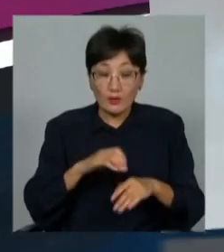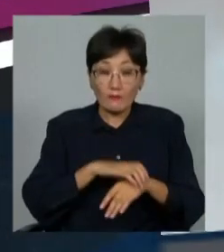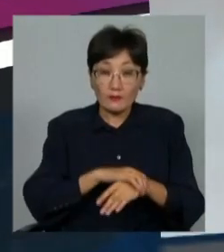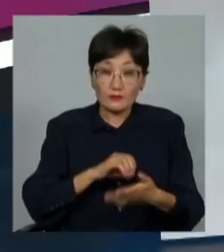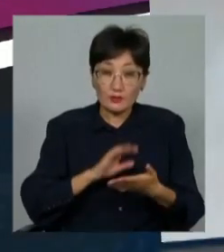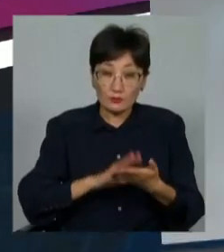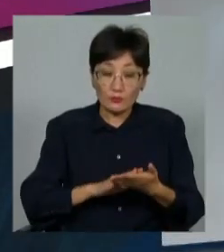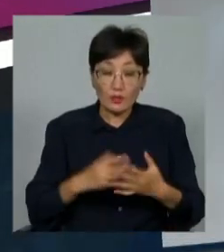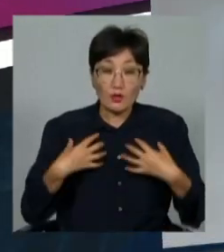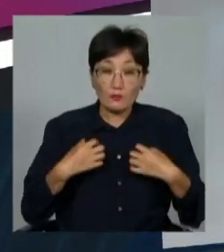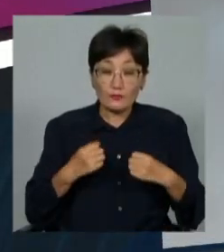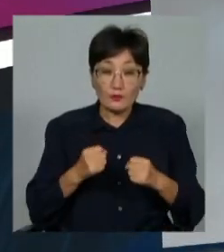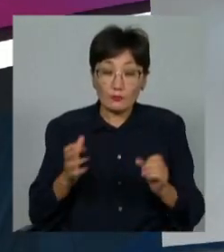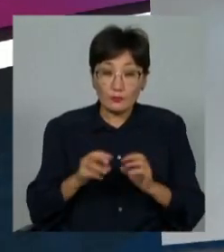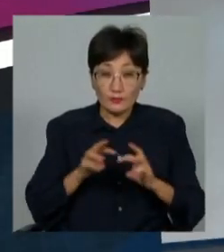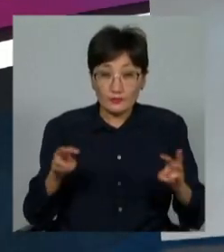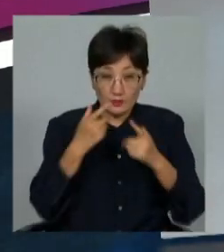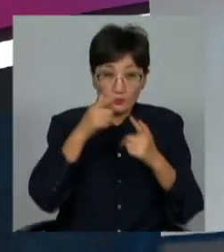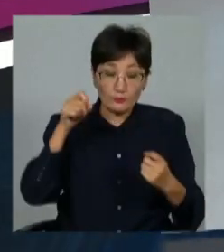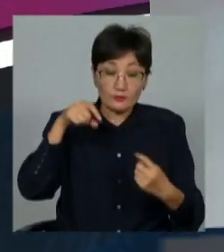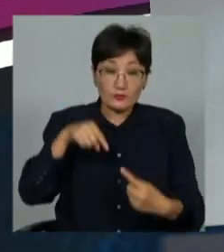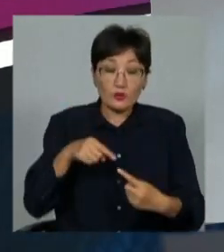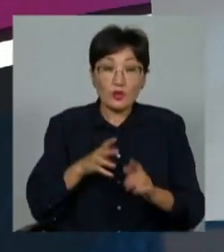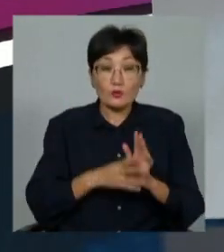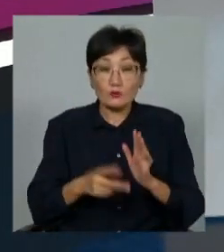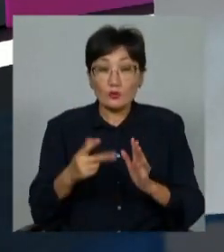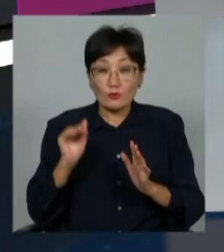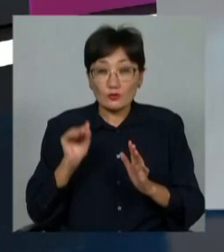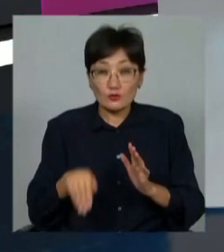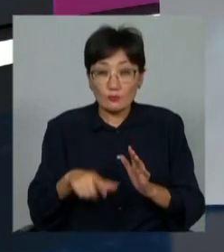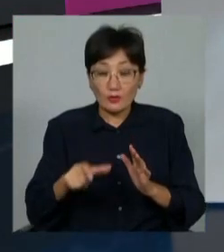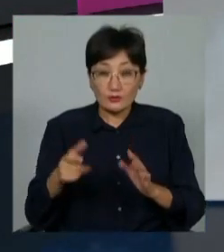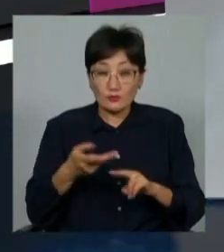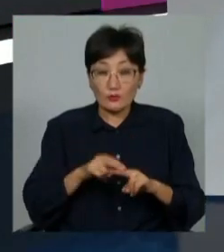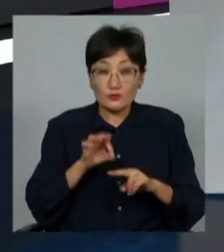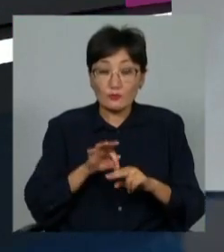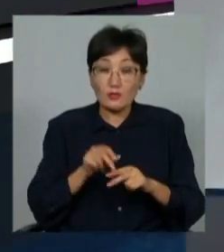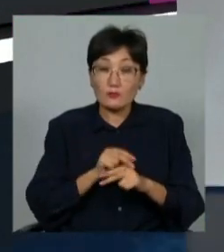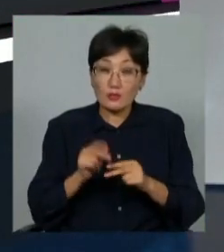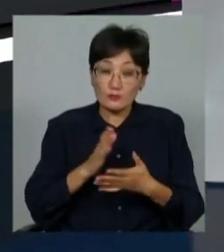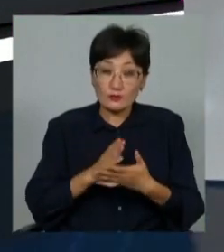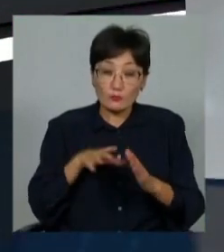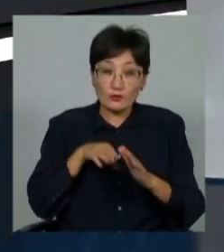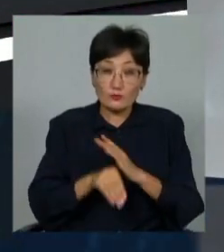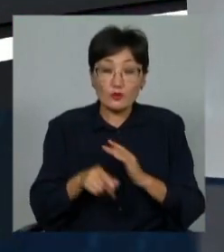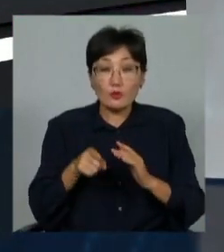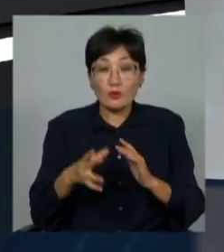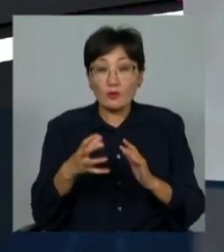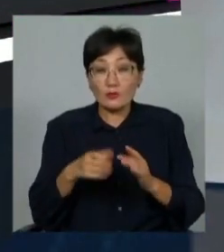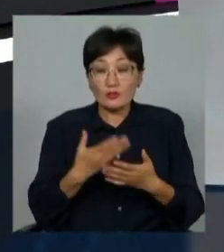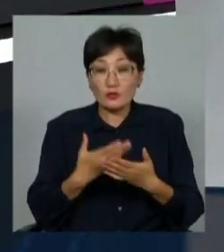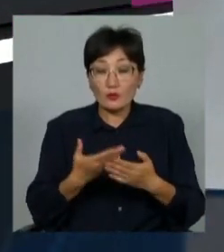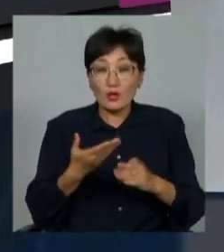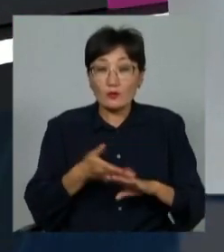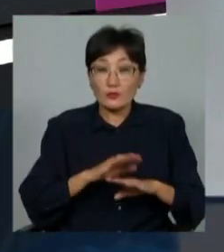тіркелген. Денсаулық сақтау министрлігі таратқан мәліметке сәйкес 93 мың адам коронавирус инфекциясынан емделіп жатыр. Оның 1500-ге